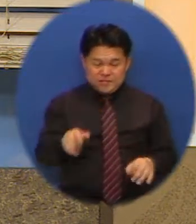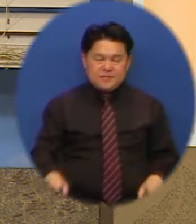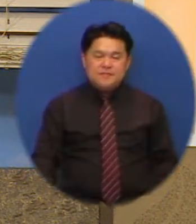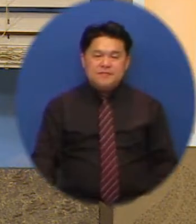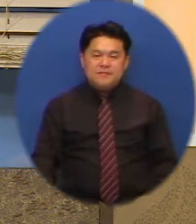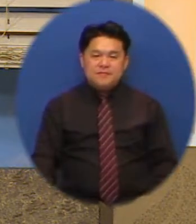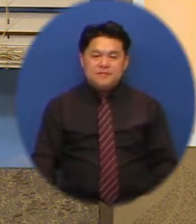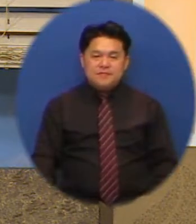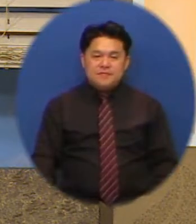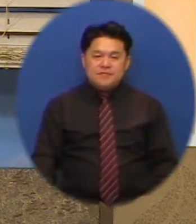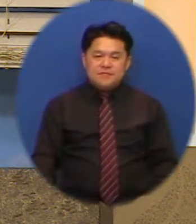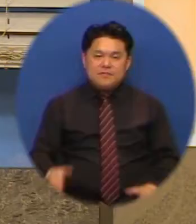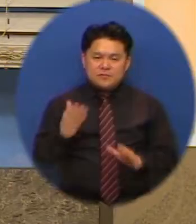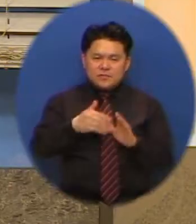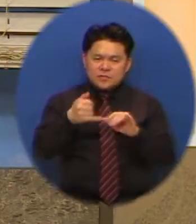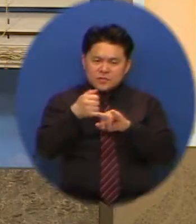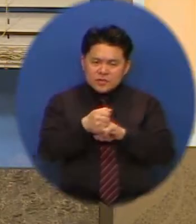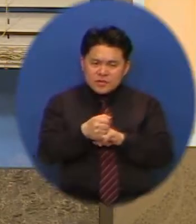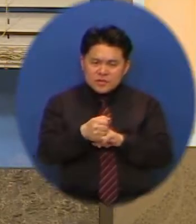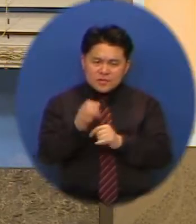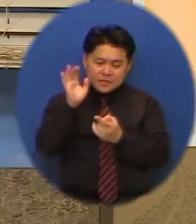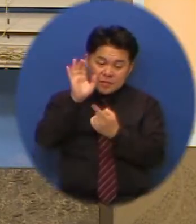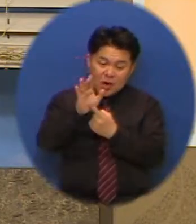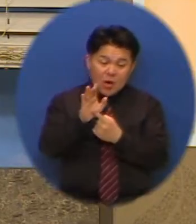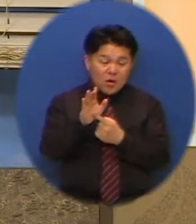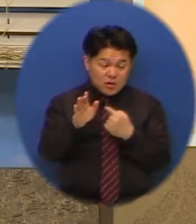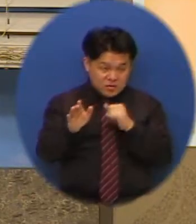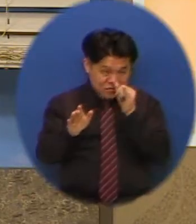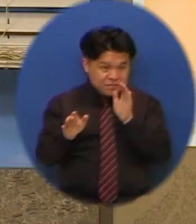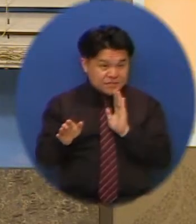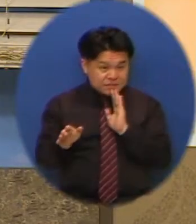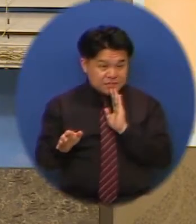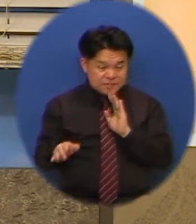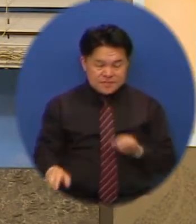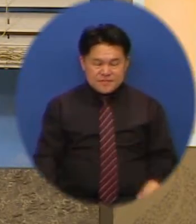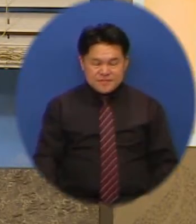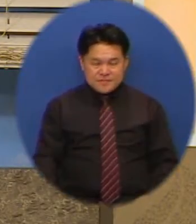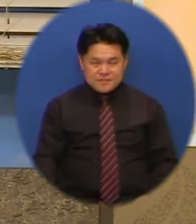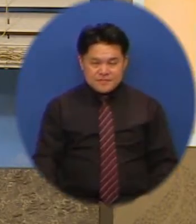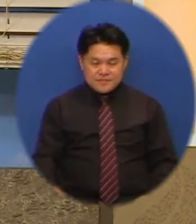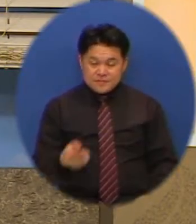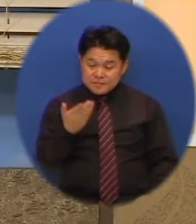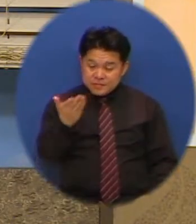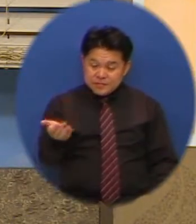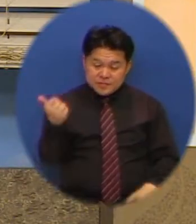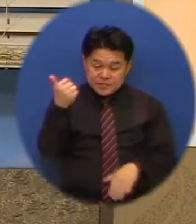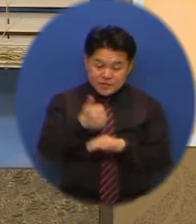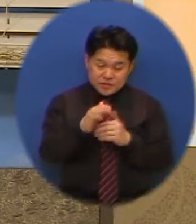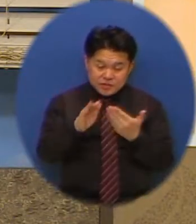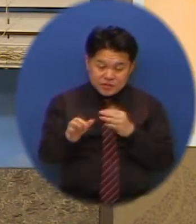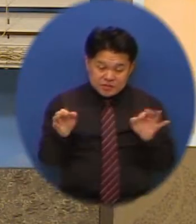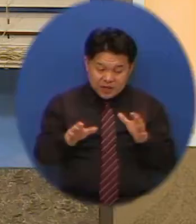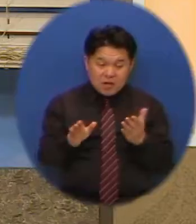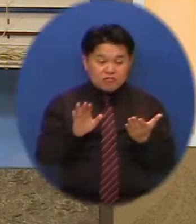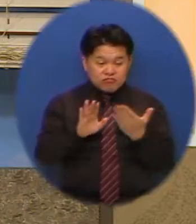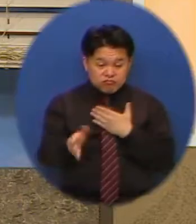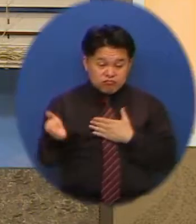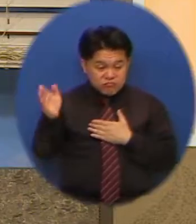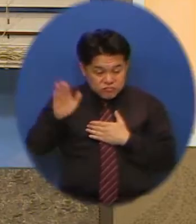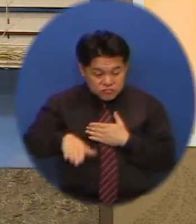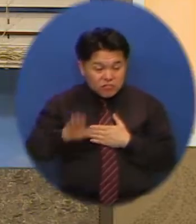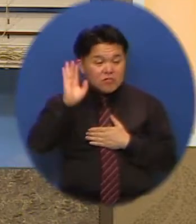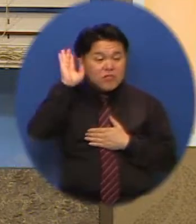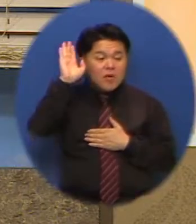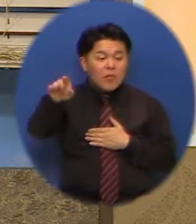주장을 하셨습니다. 그거에 대해서 공약을 내걸으셨던 부분이 있는데 이게 지금 이제 회장님 취임 이후에 얼마 안 됐지만 이 앞으로